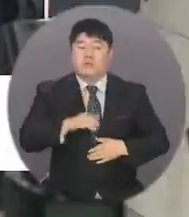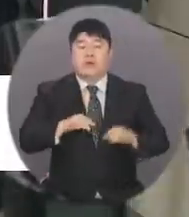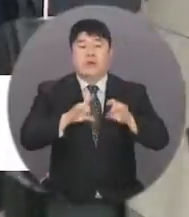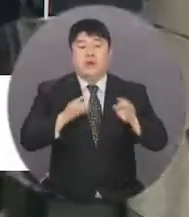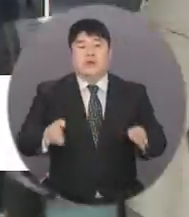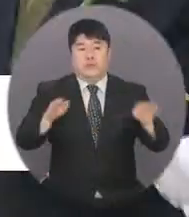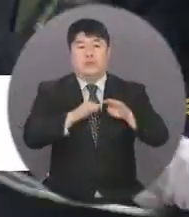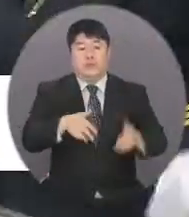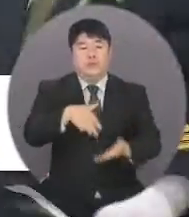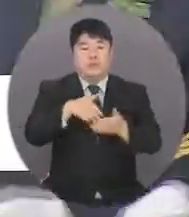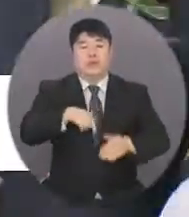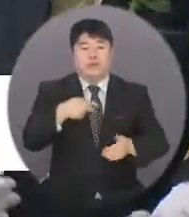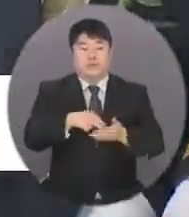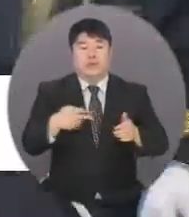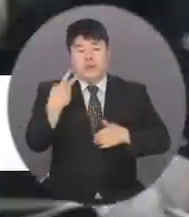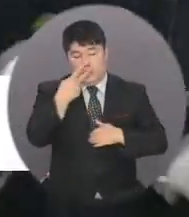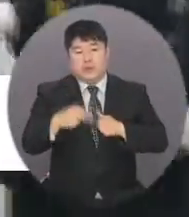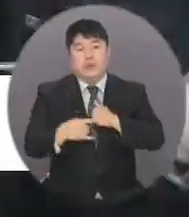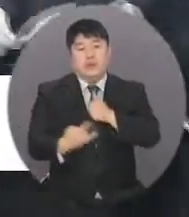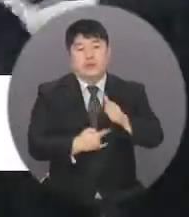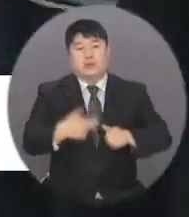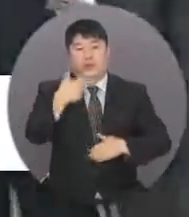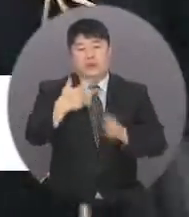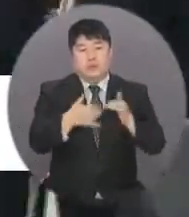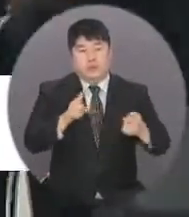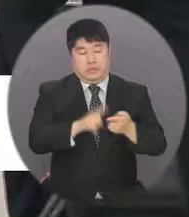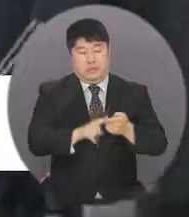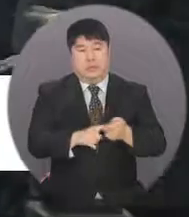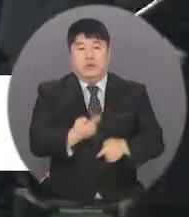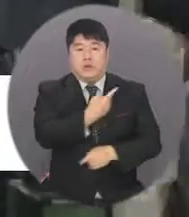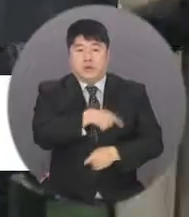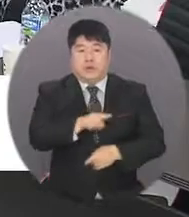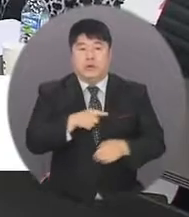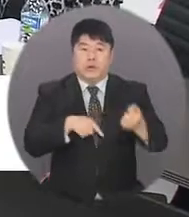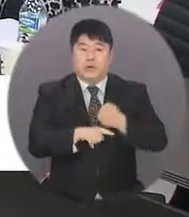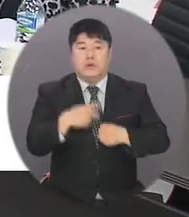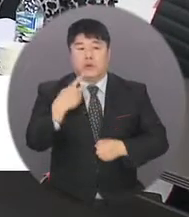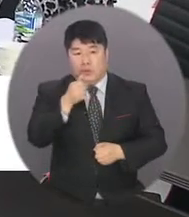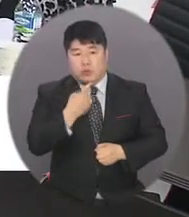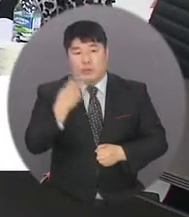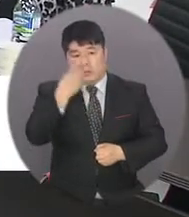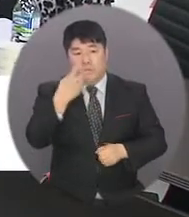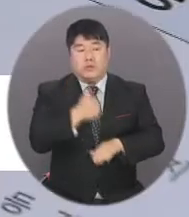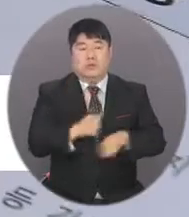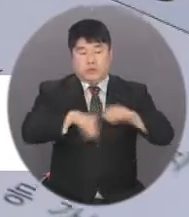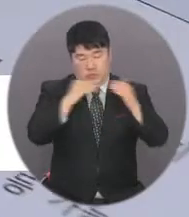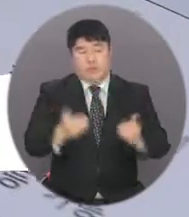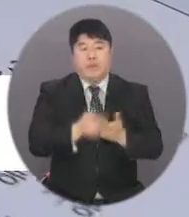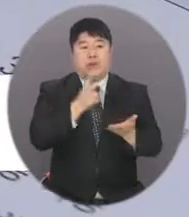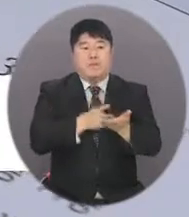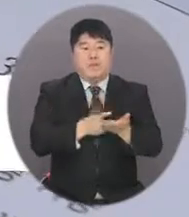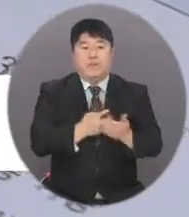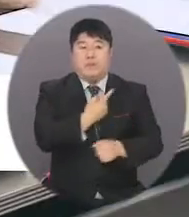추천한 자치경찰위원회 위원 7명에 대해 결격사유 유무를 조회한 결과 해당 기관에서 모두